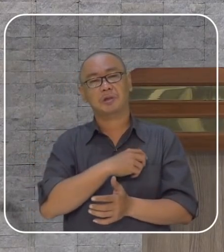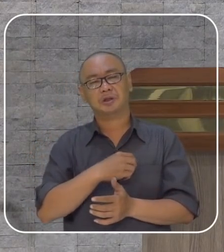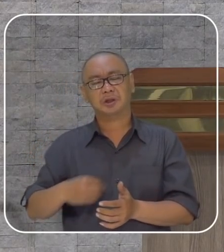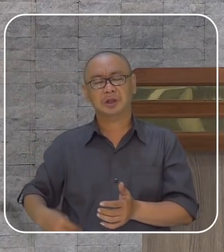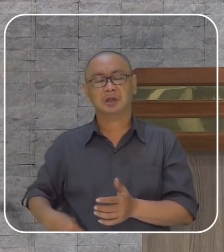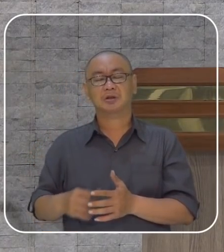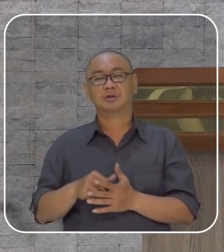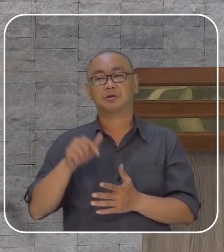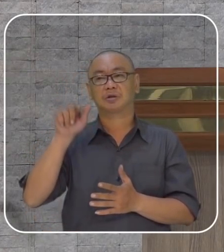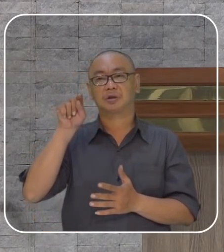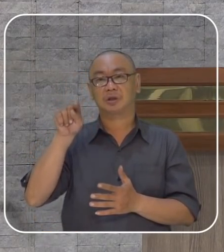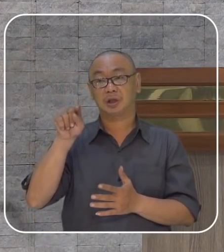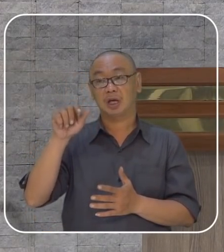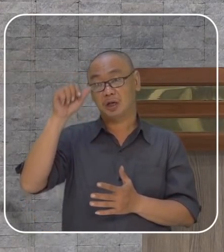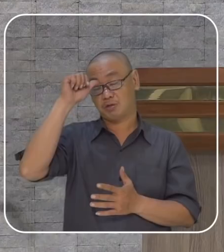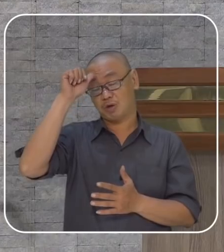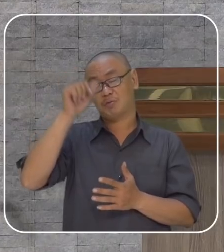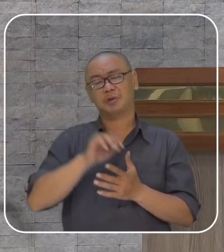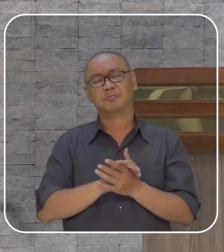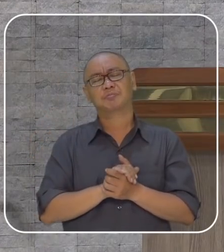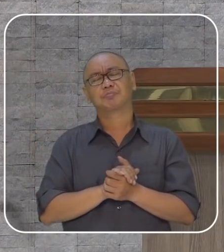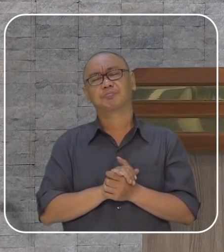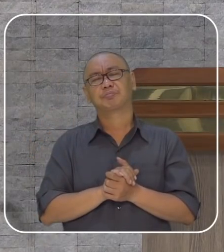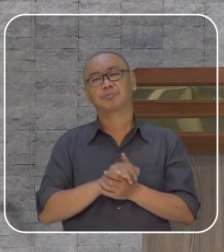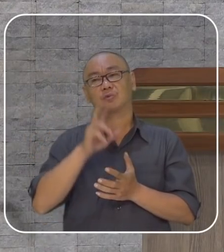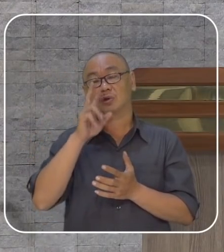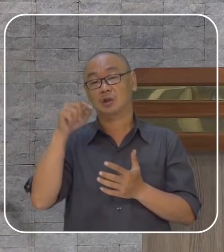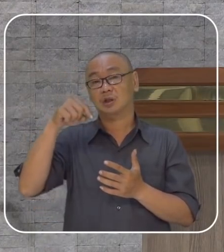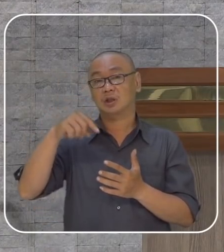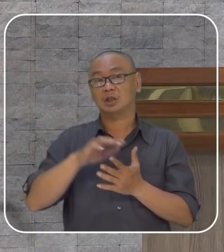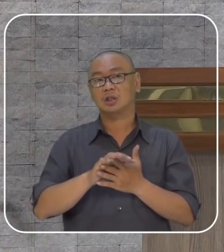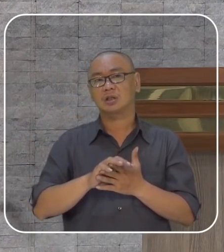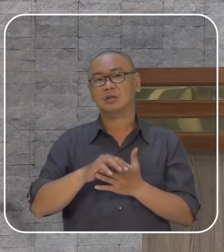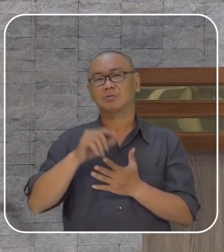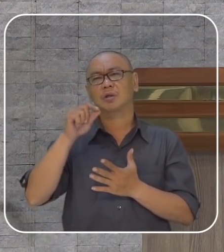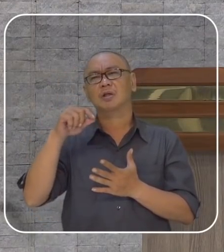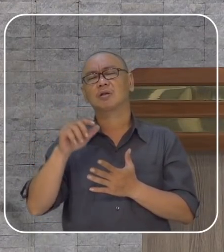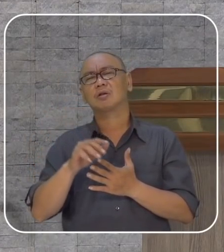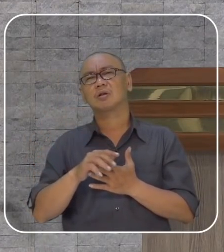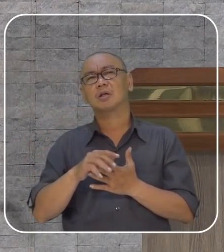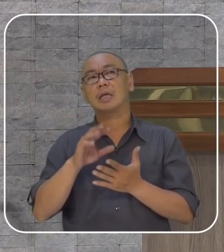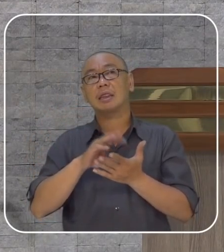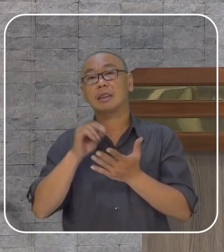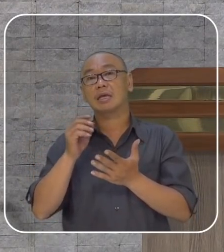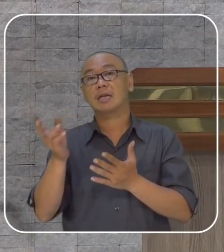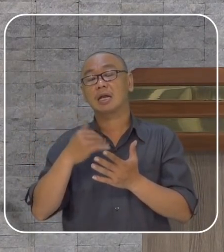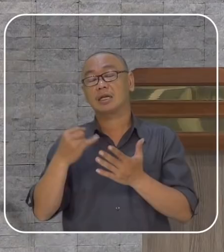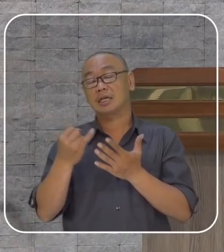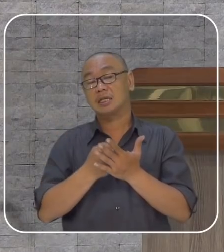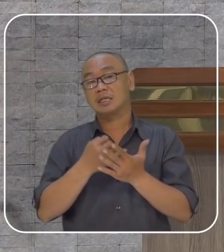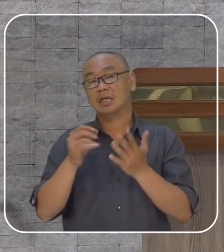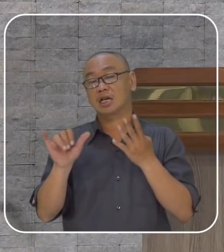Dia yang diurapi. Nah, saudara, disinilah sebenarnya inti dari Injil Yohanes yang